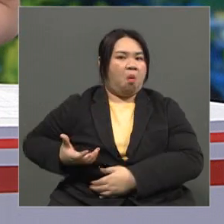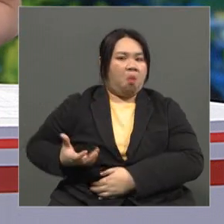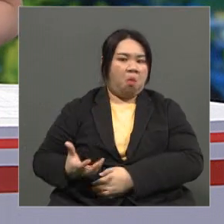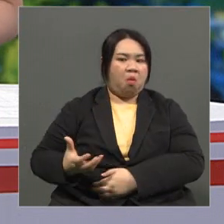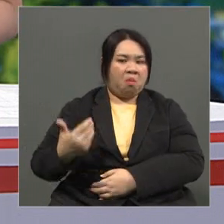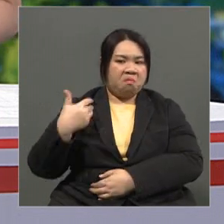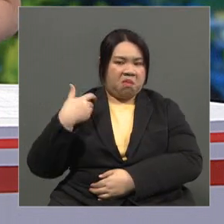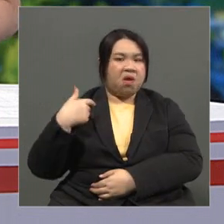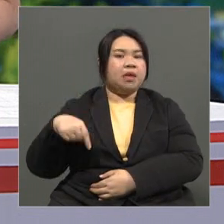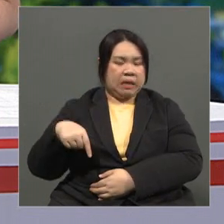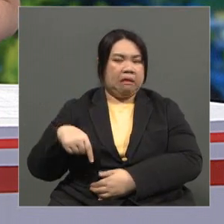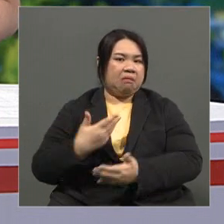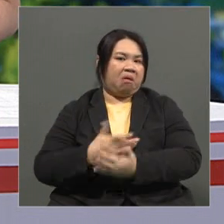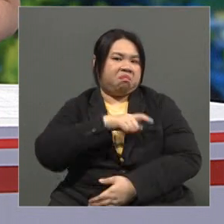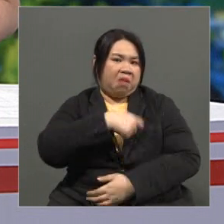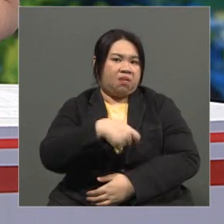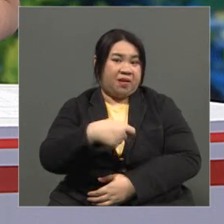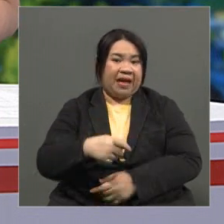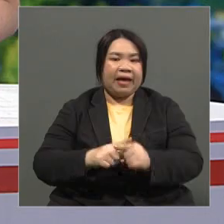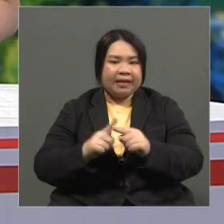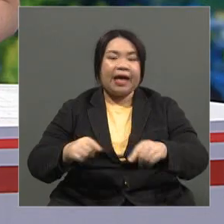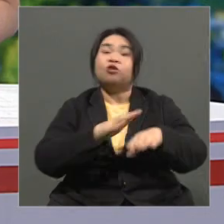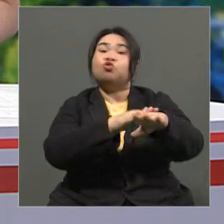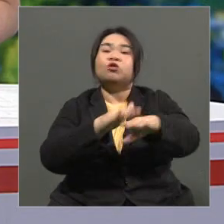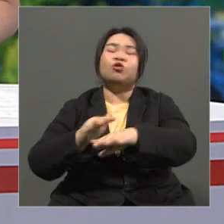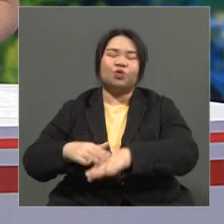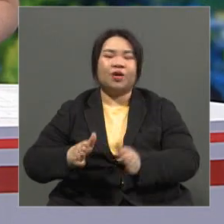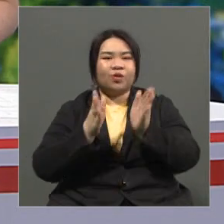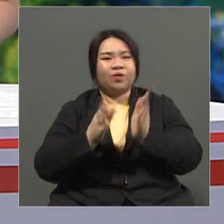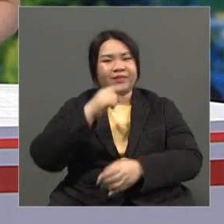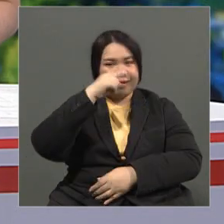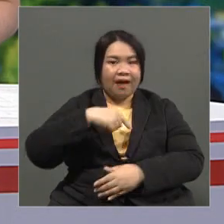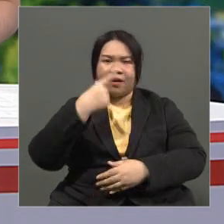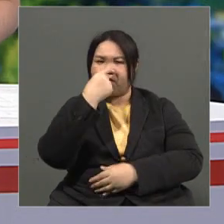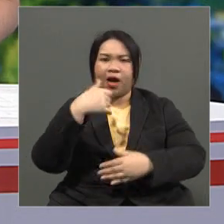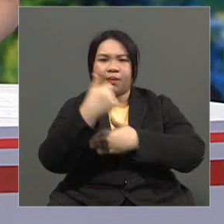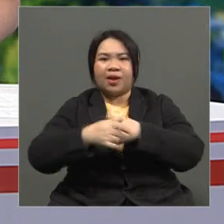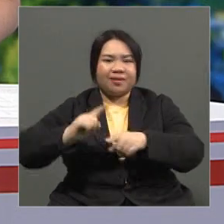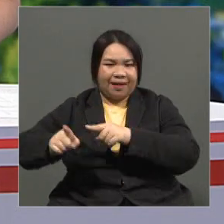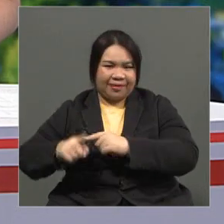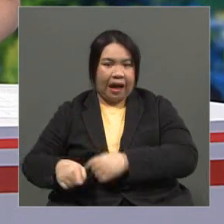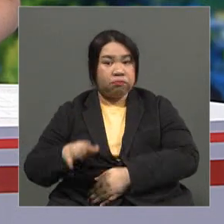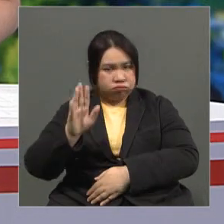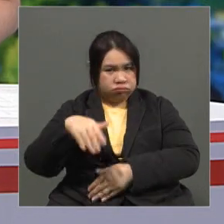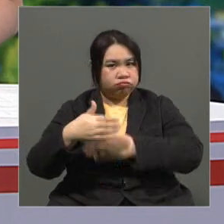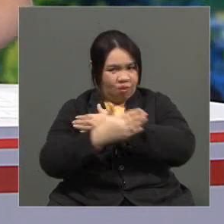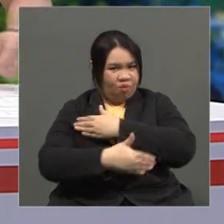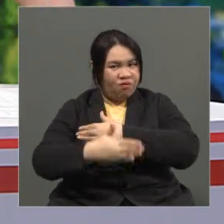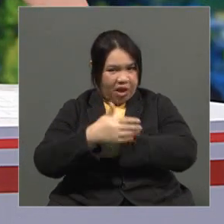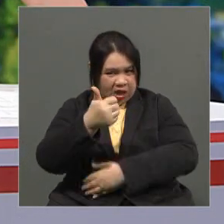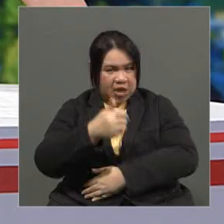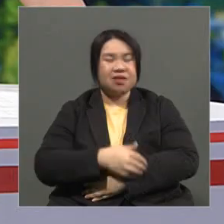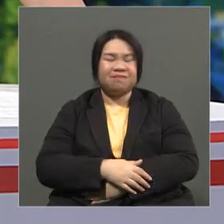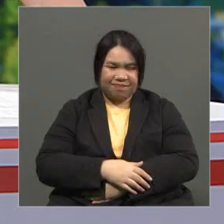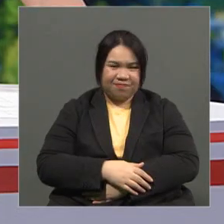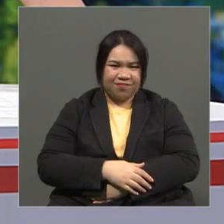นอนมาเที่ยวบ้านเราก็ใช้จ่ายค่อนข้างเยอะทีเดียวแต่ว่าอยากจะชวนนักท่องเที่ยวทั้งคนไทยทั้งชาวต่างชาติไปนั่งรถไฟกันดีกว่านะไป